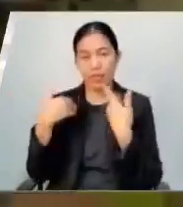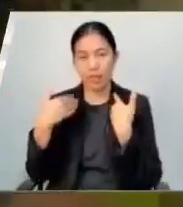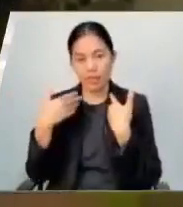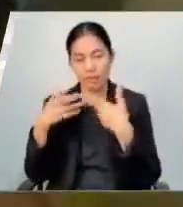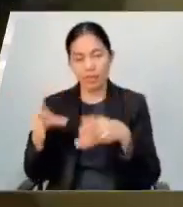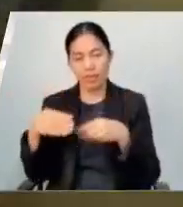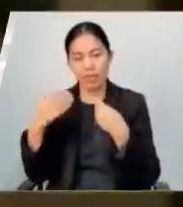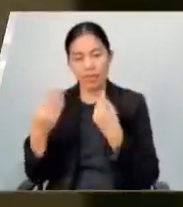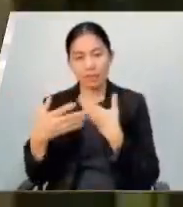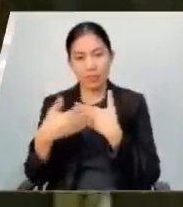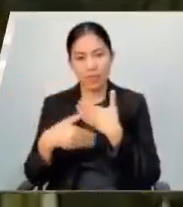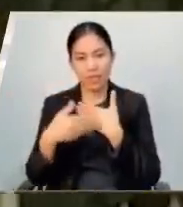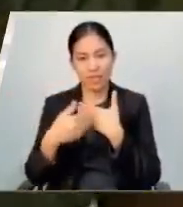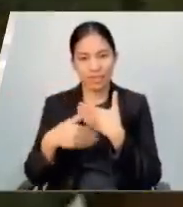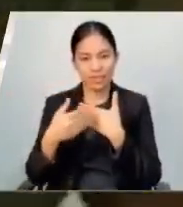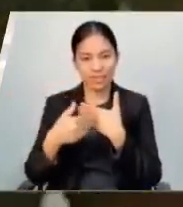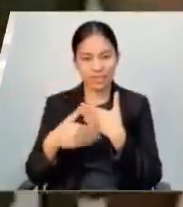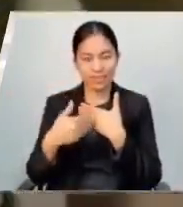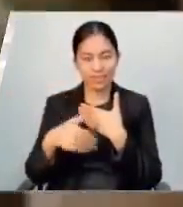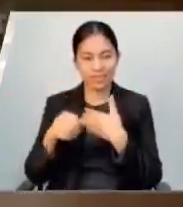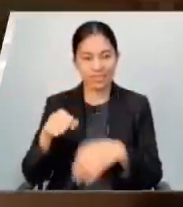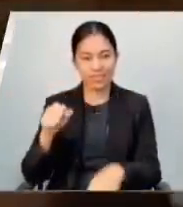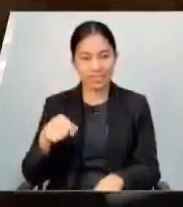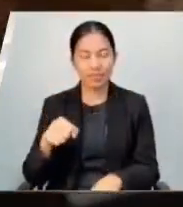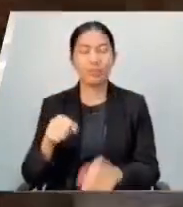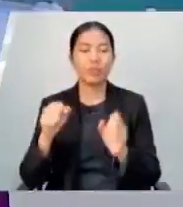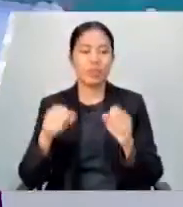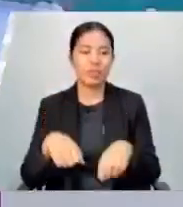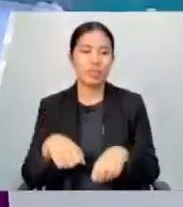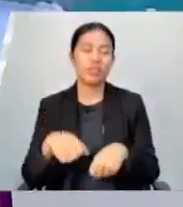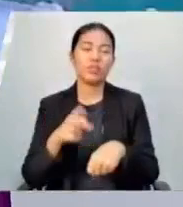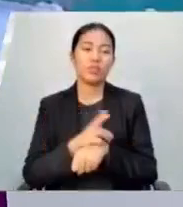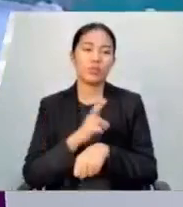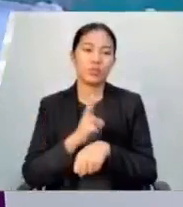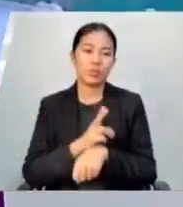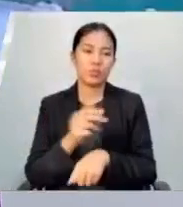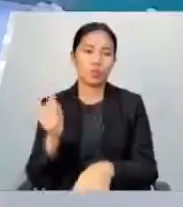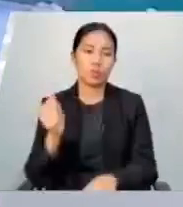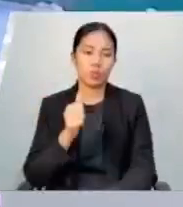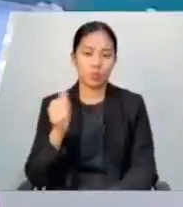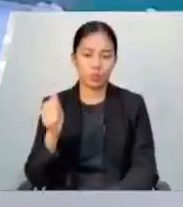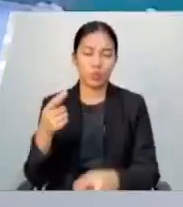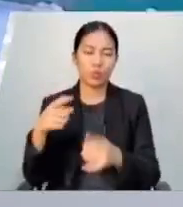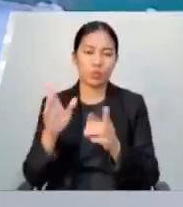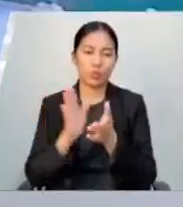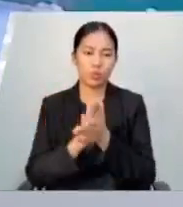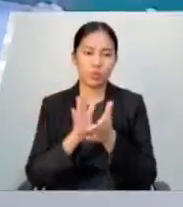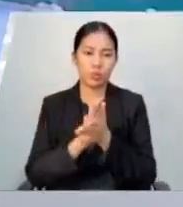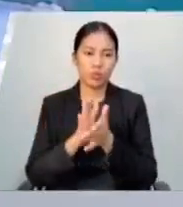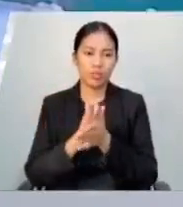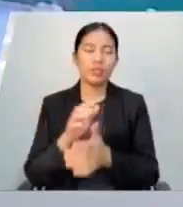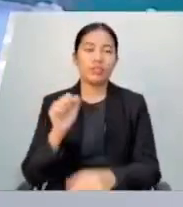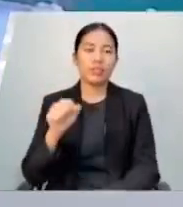Diba? Ano, pwede na yan ang gamitin papasok ng school, diba? Hindi na siya mamamasahin. Yan ang kailangan.